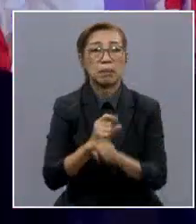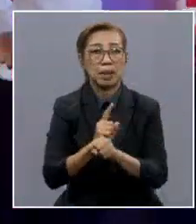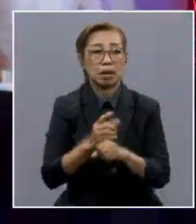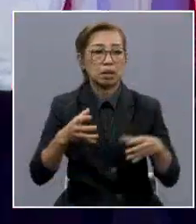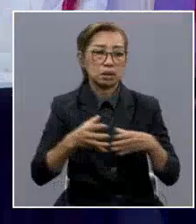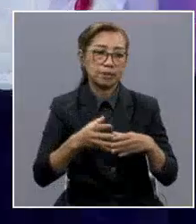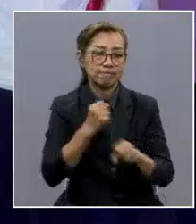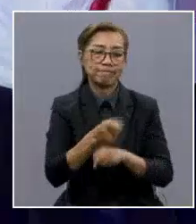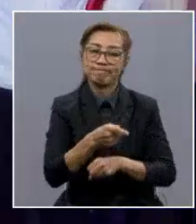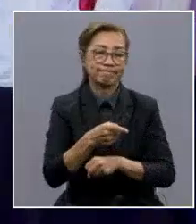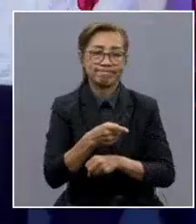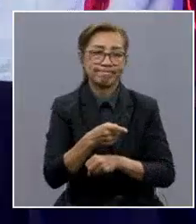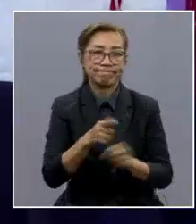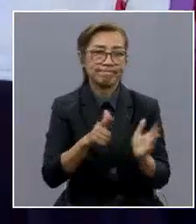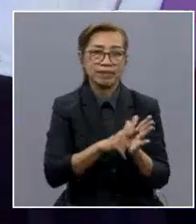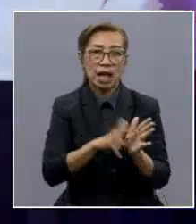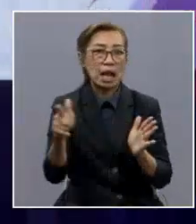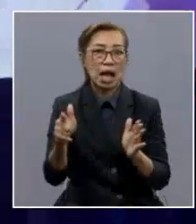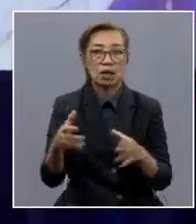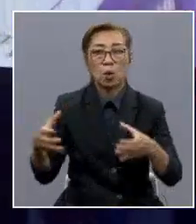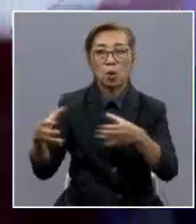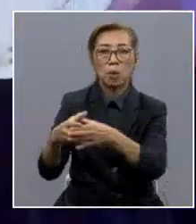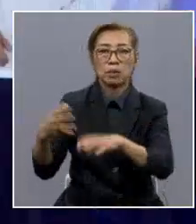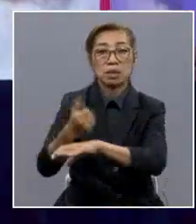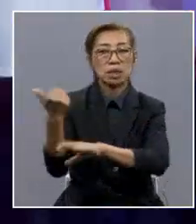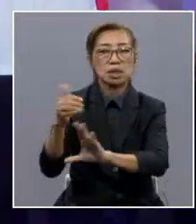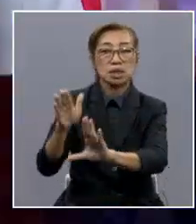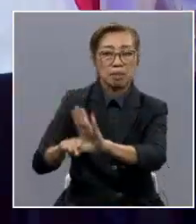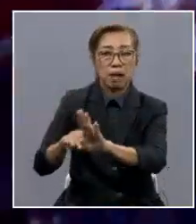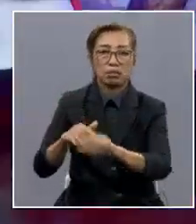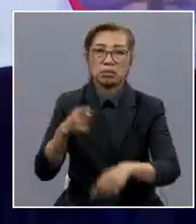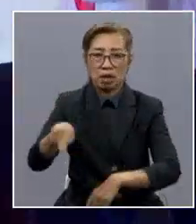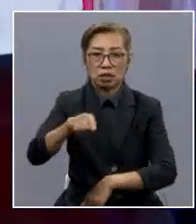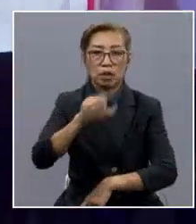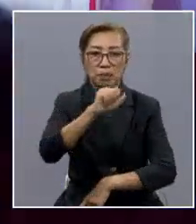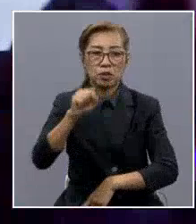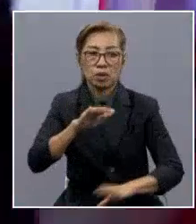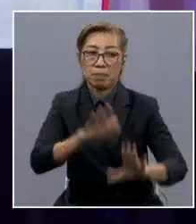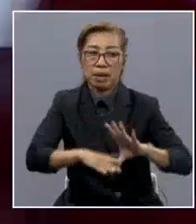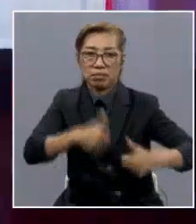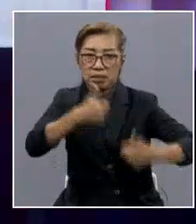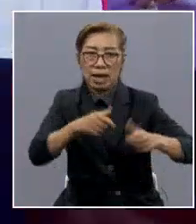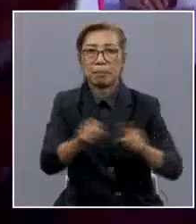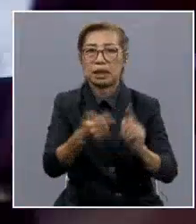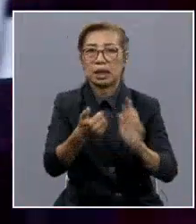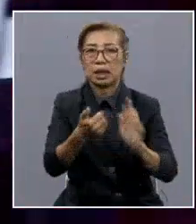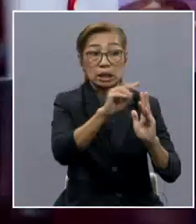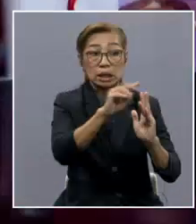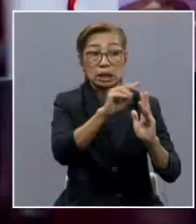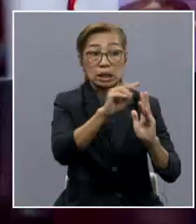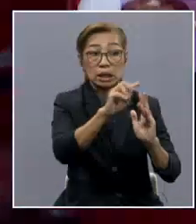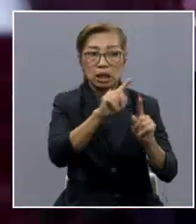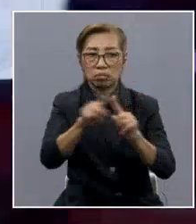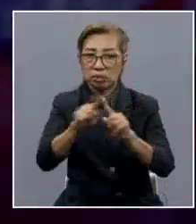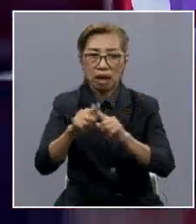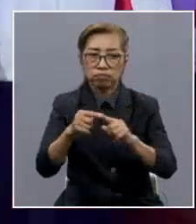งสมัครในสีเสื้อพรรคใดพรรคหนึ่งแล้วเดี๋ยวจะมาสู้ในเขตเดียวกันสู้กับทางเพื่อไทยนี่แหละนะครับในอุดรทุกเขตเลยเนี่ยนะ